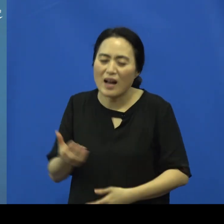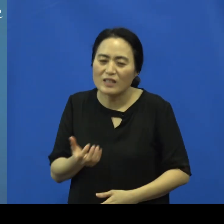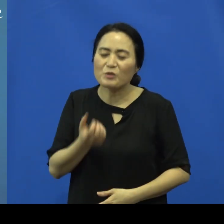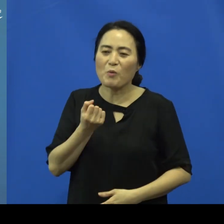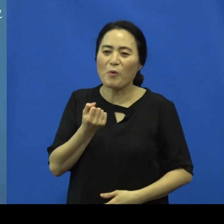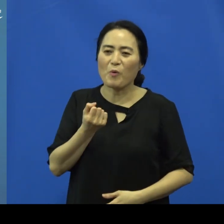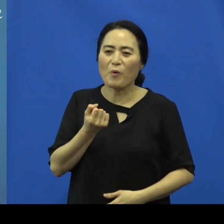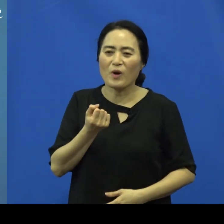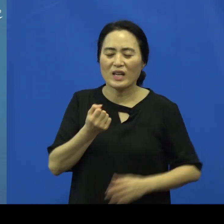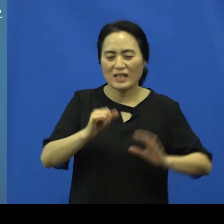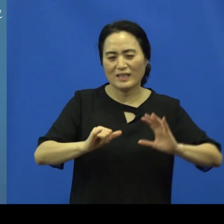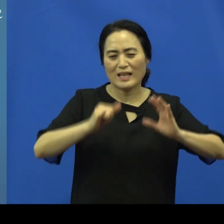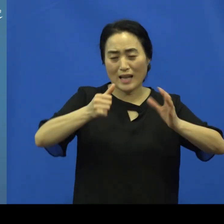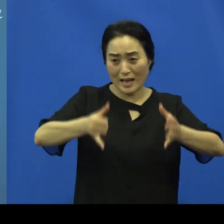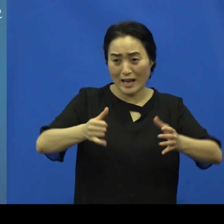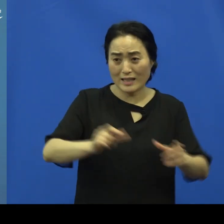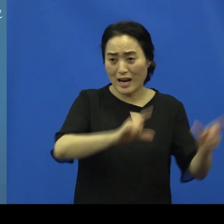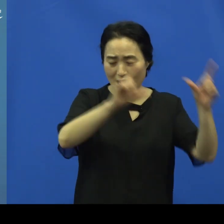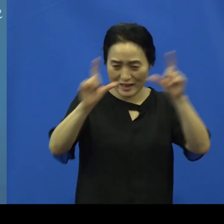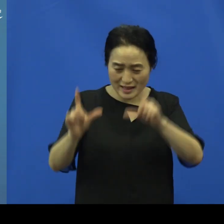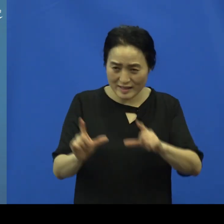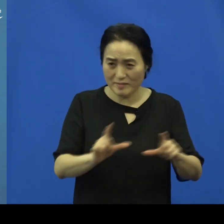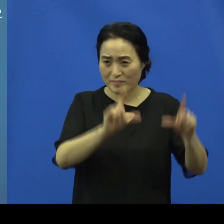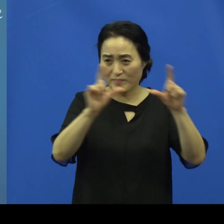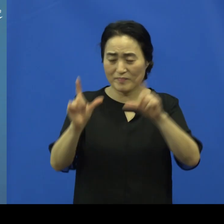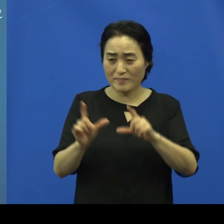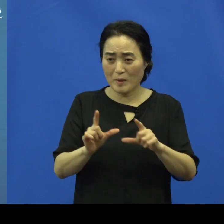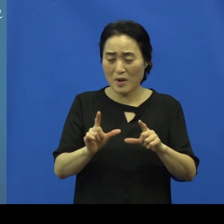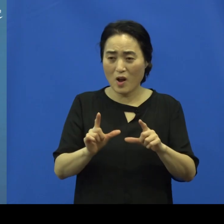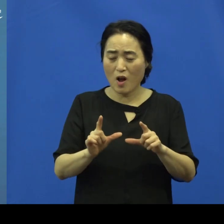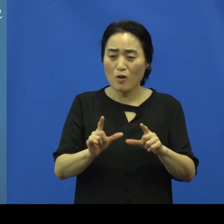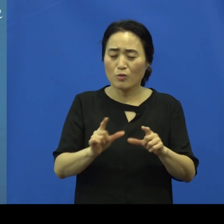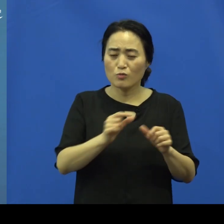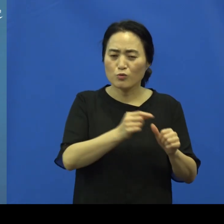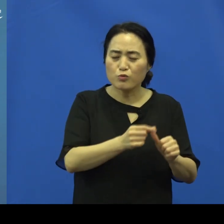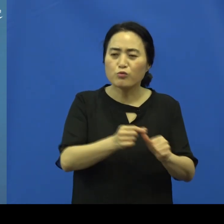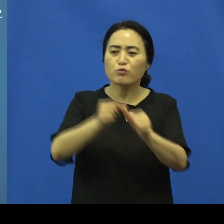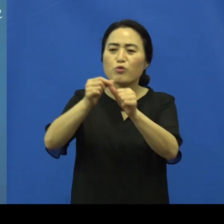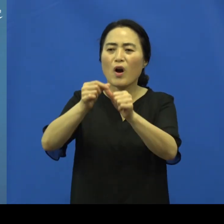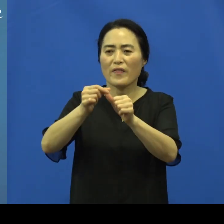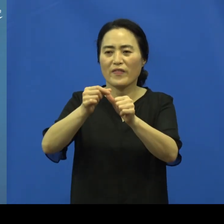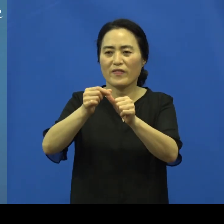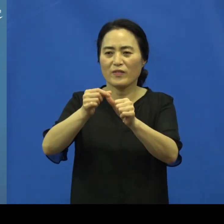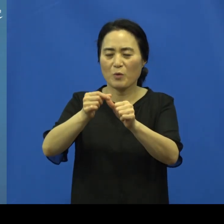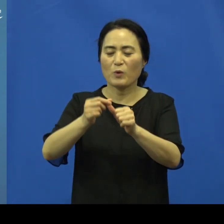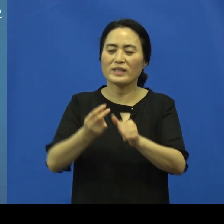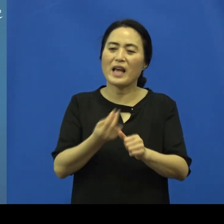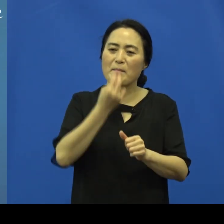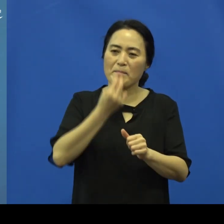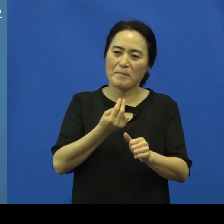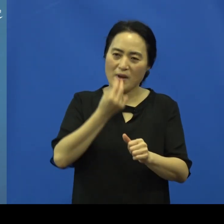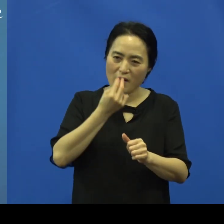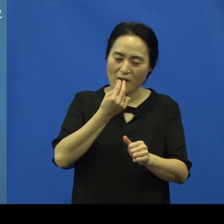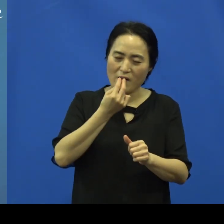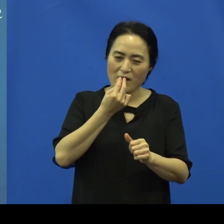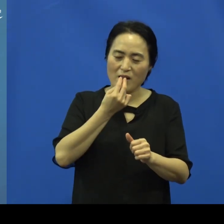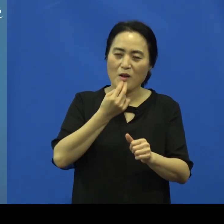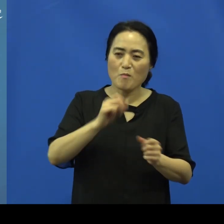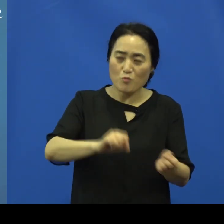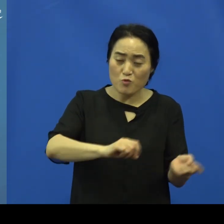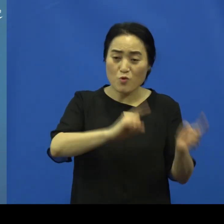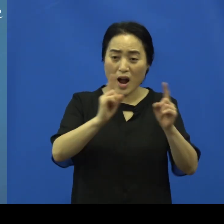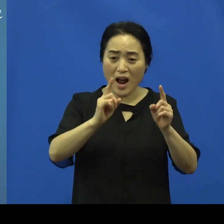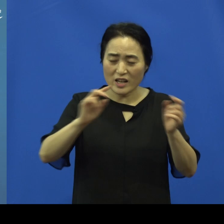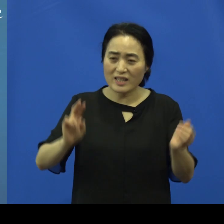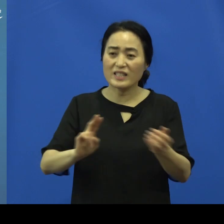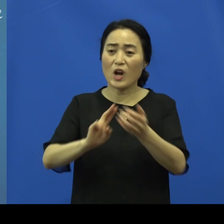여러분들 오늘 이 땅을 살아간다면 구원의 역사, 생명의 역사, 부활의 역사,